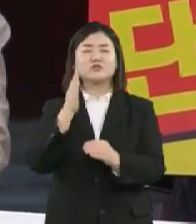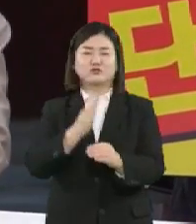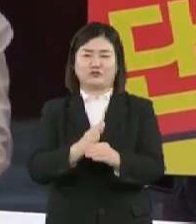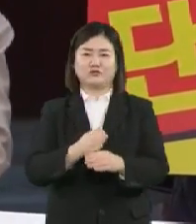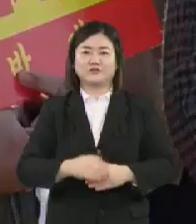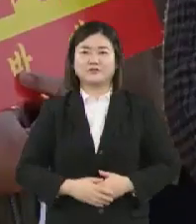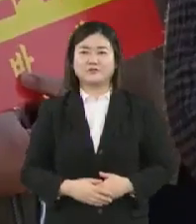할 방침입니다